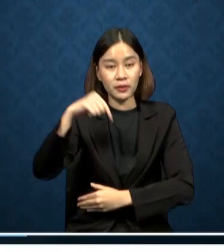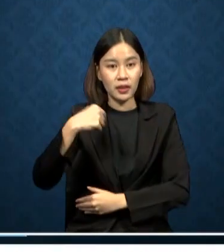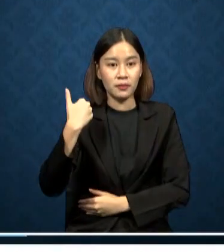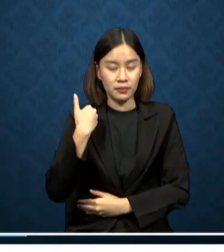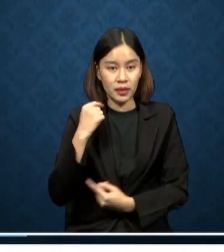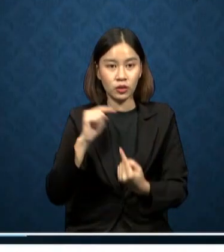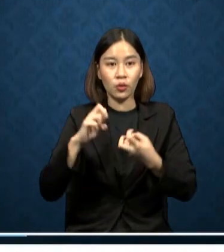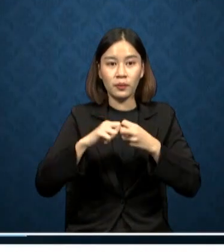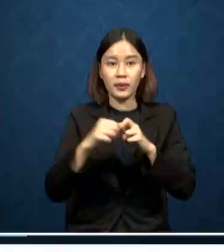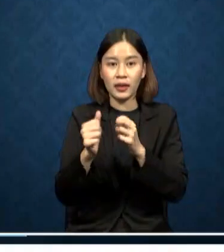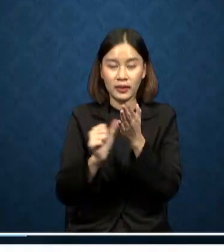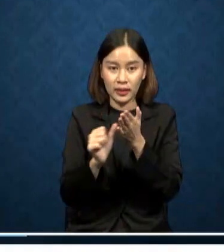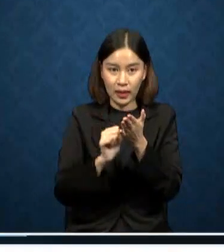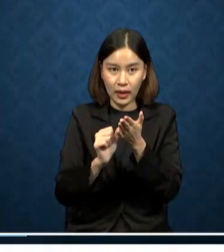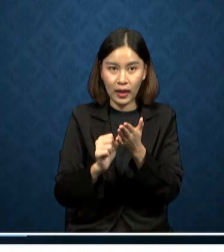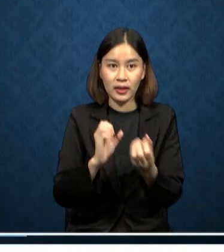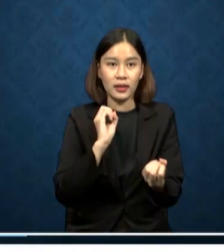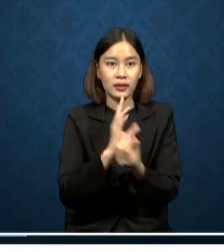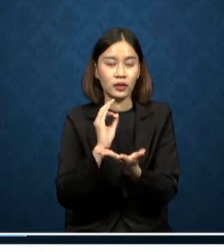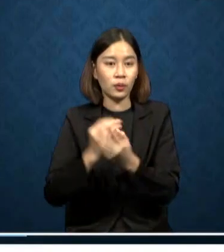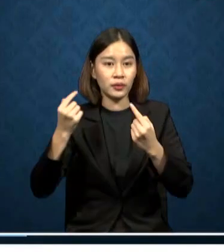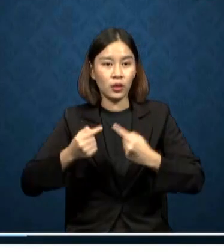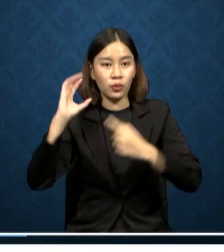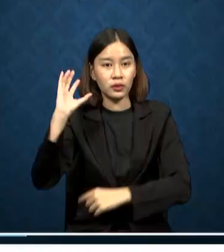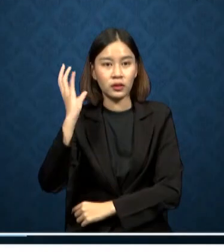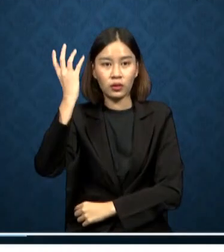และใช้เป็การแก้ไขปาหา ความขัแย้งทั่วโลก